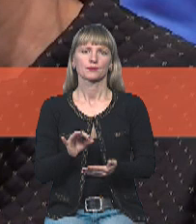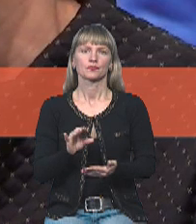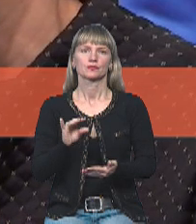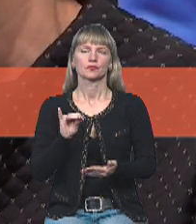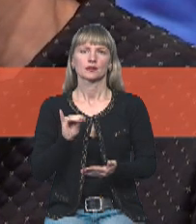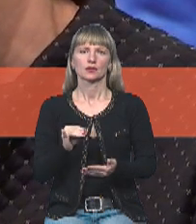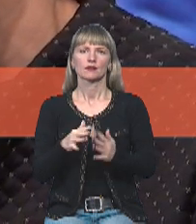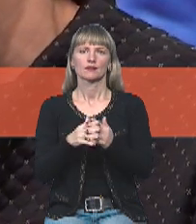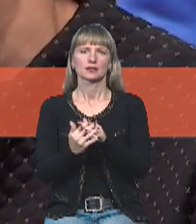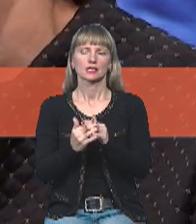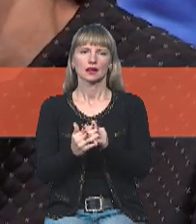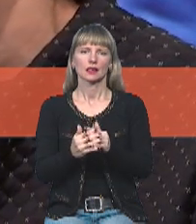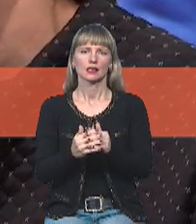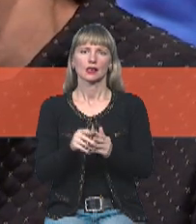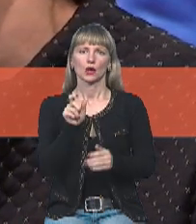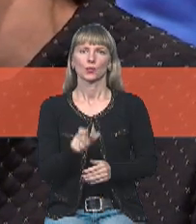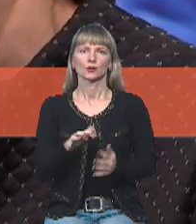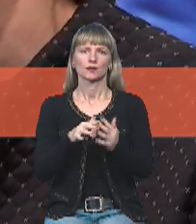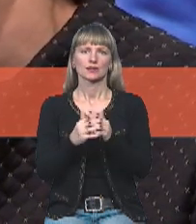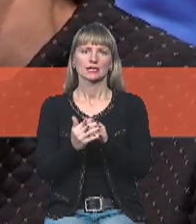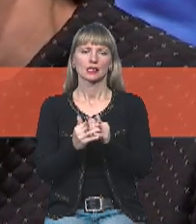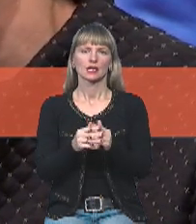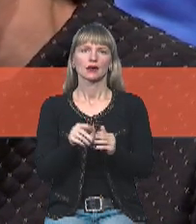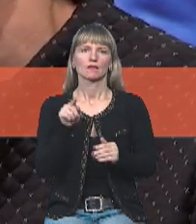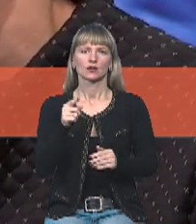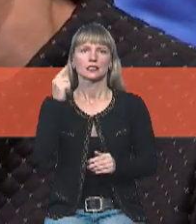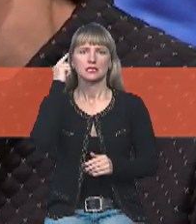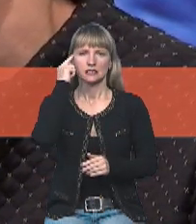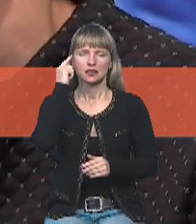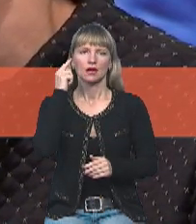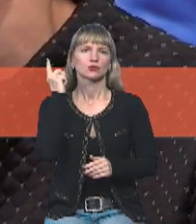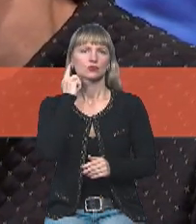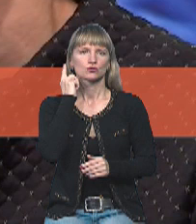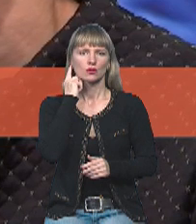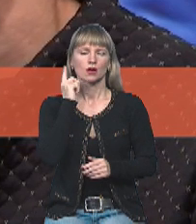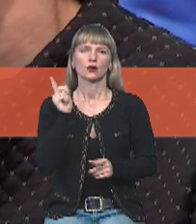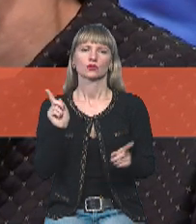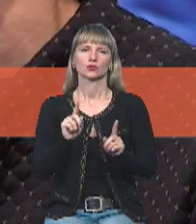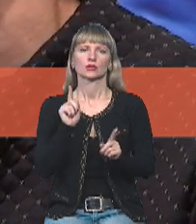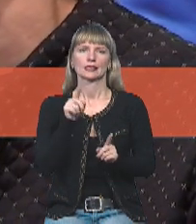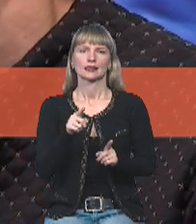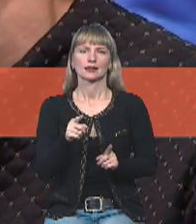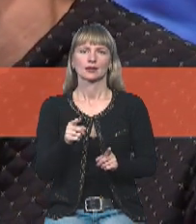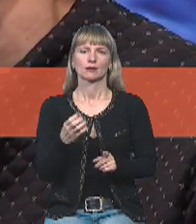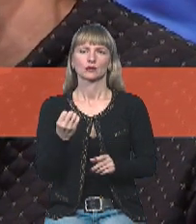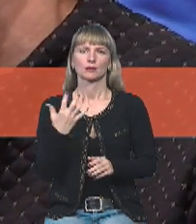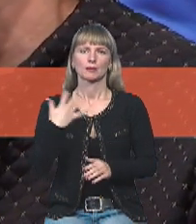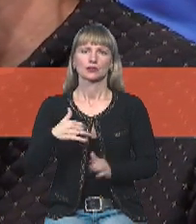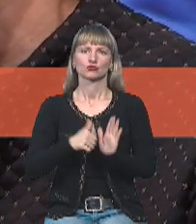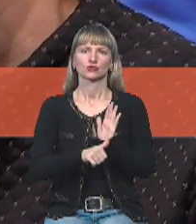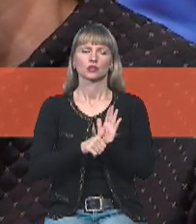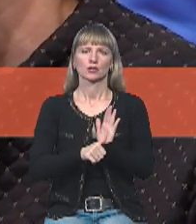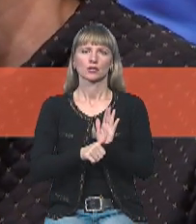селі, да, як люди в селі, вони знали на чутках, знають це, що там ще в 50-х,